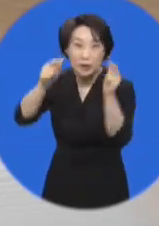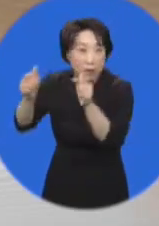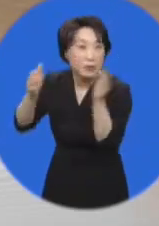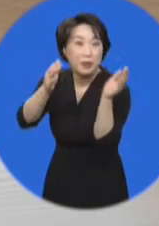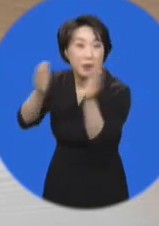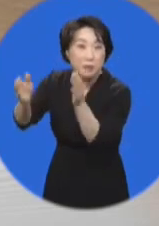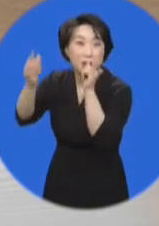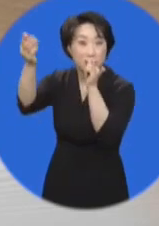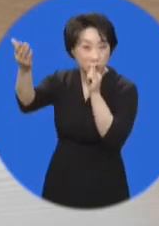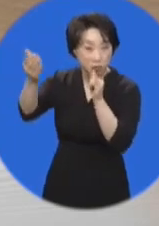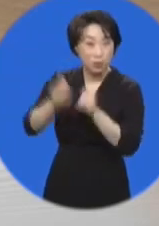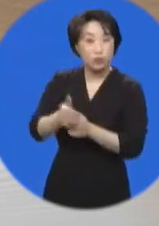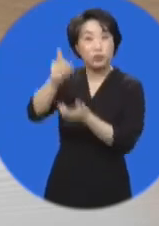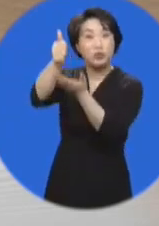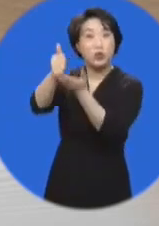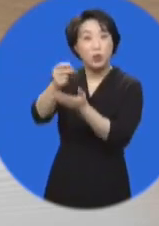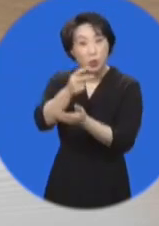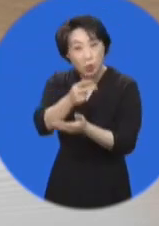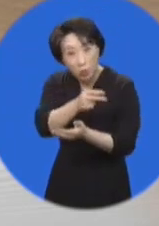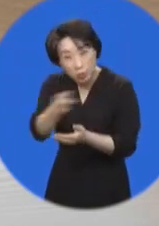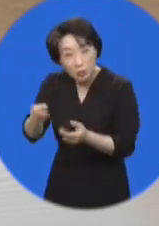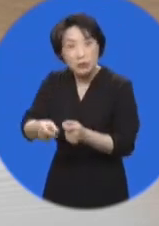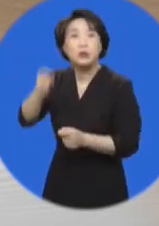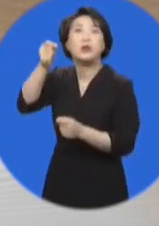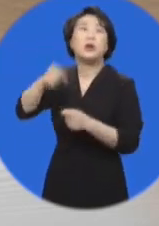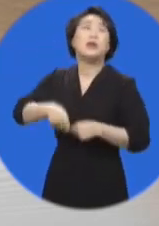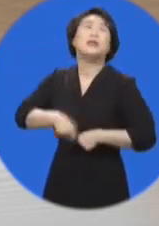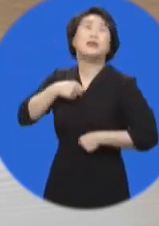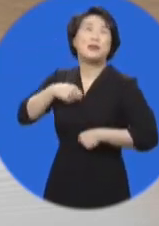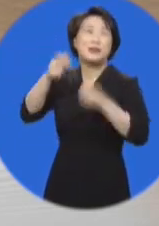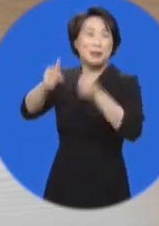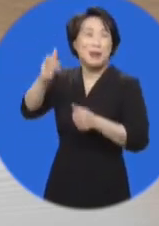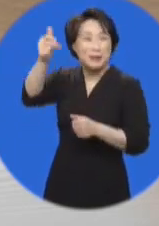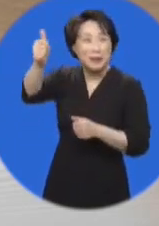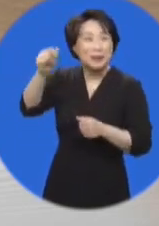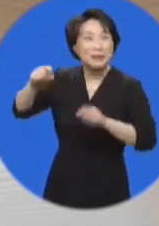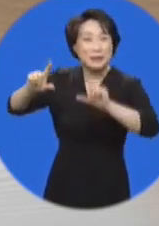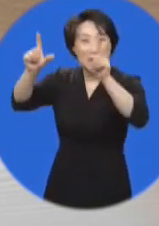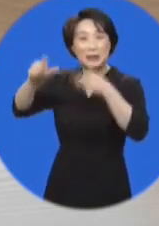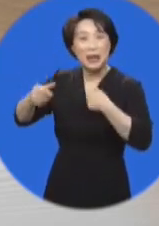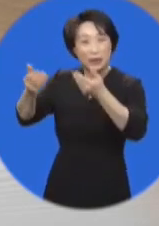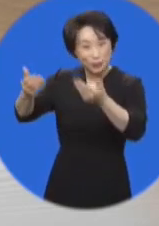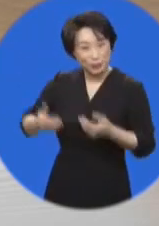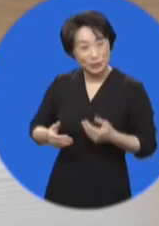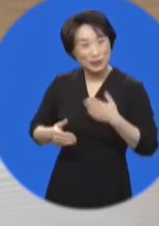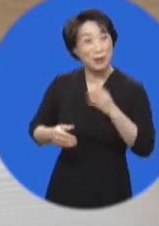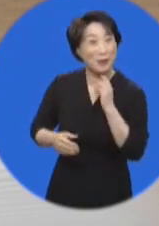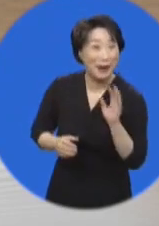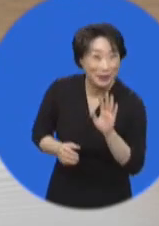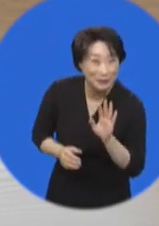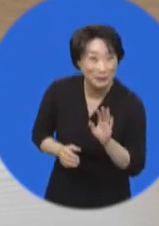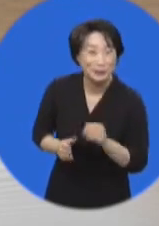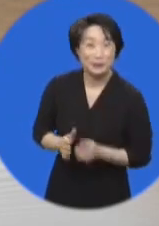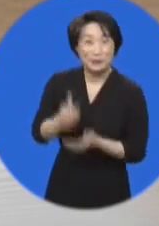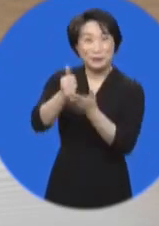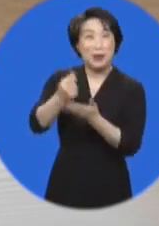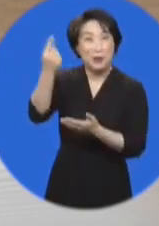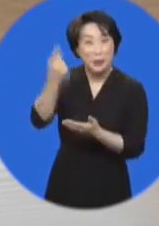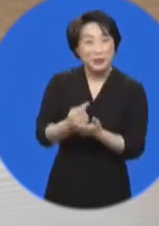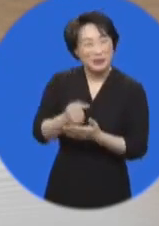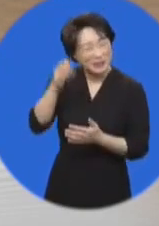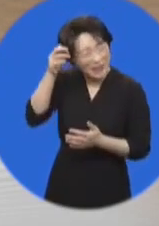예비되었으므로 주고 의로우신 재판장이 그날에 내게 주실 것이니 내게만 아니라